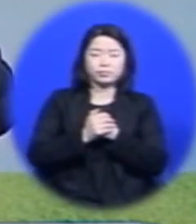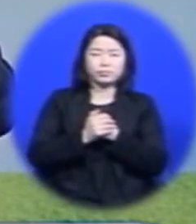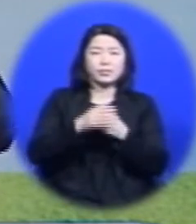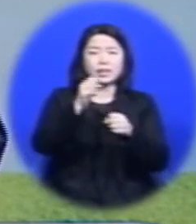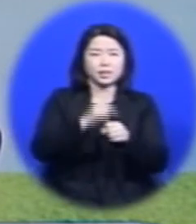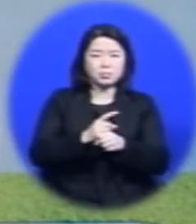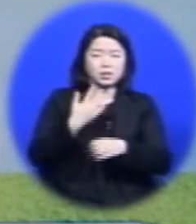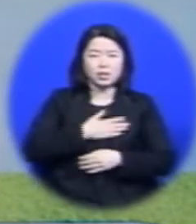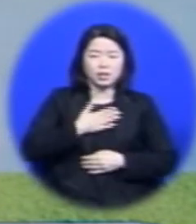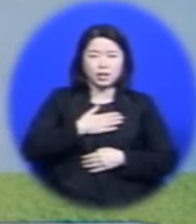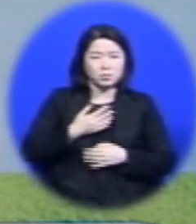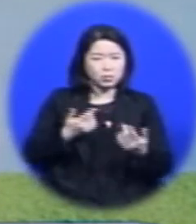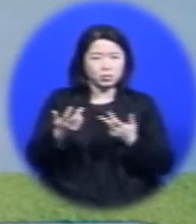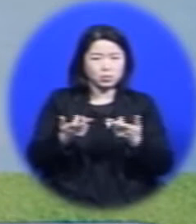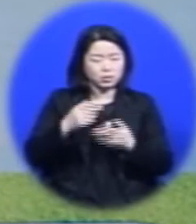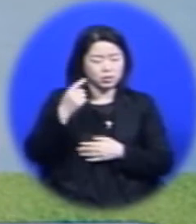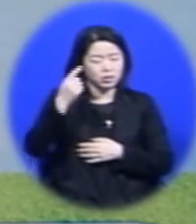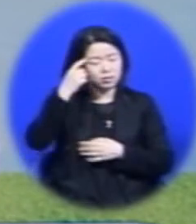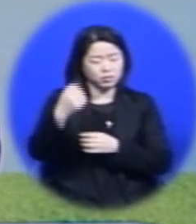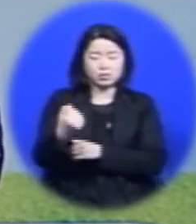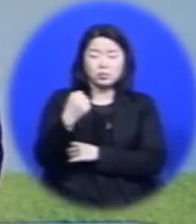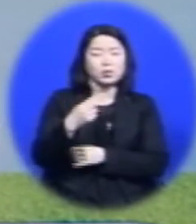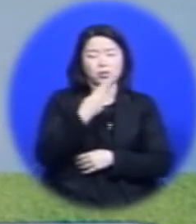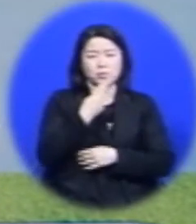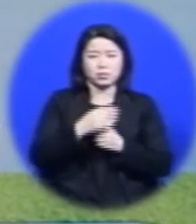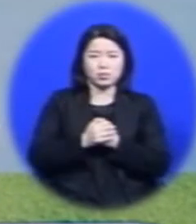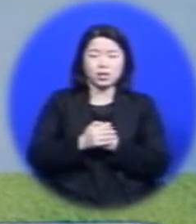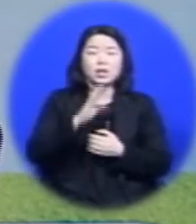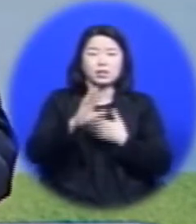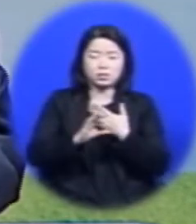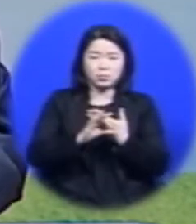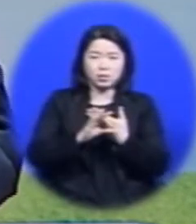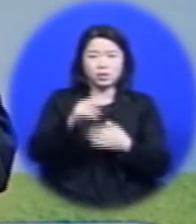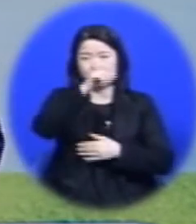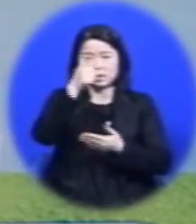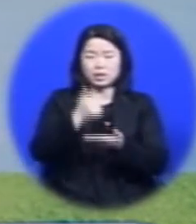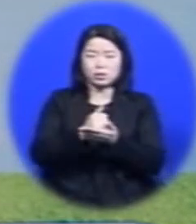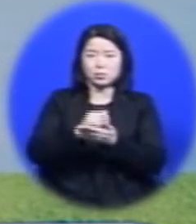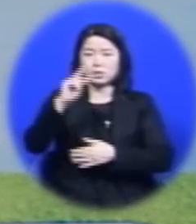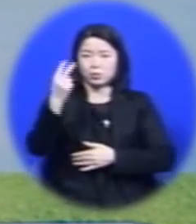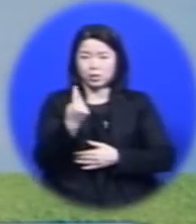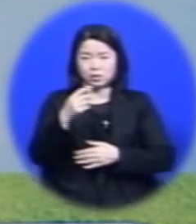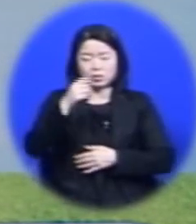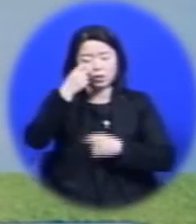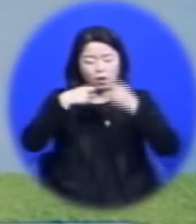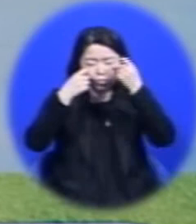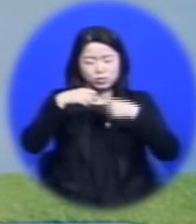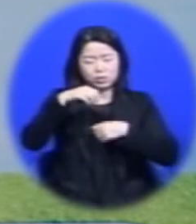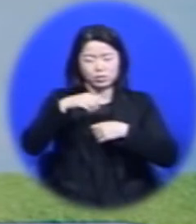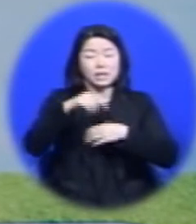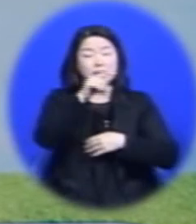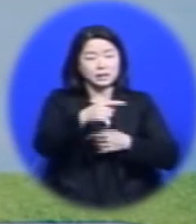이미 감정 조절 능력도 사라졌죠 으 그러면 장로님들이 돌아서서 웁니다 그런